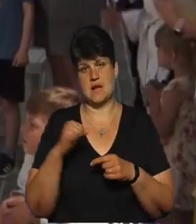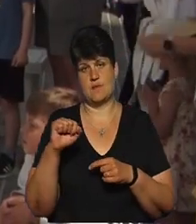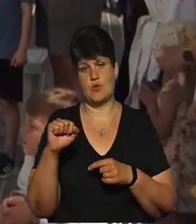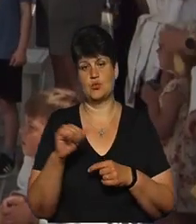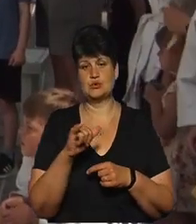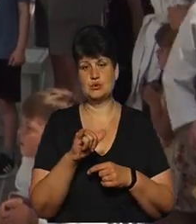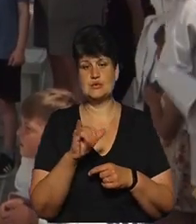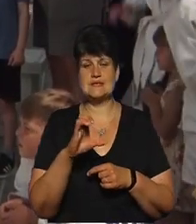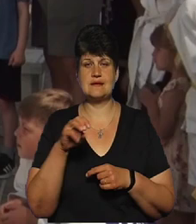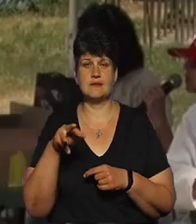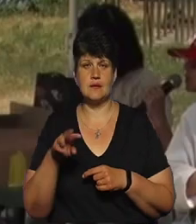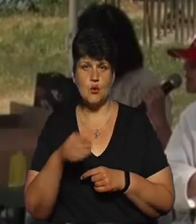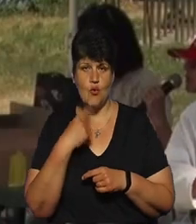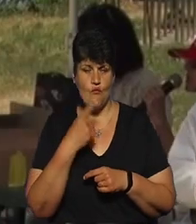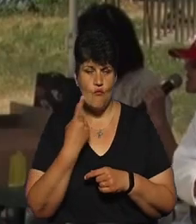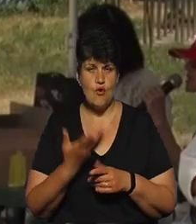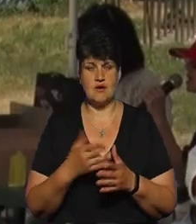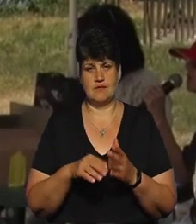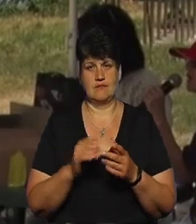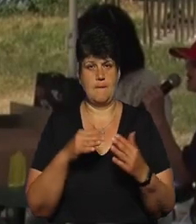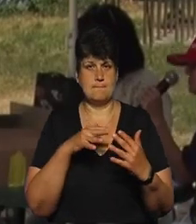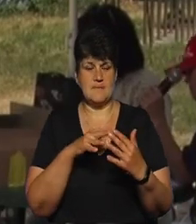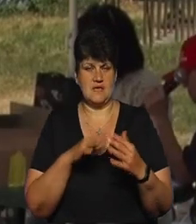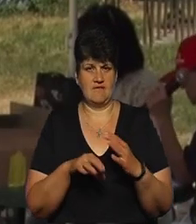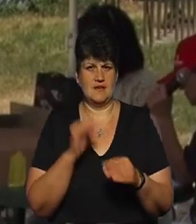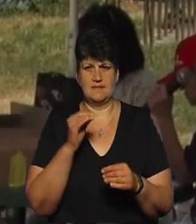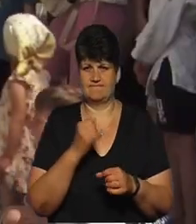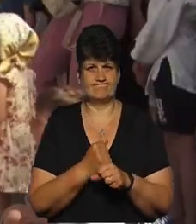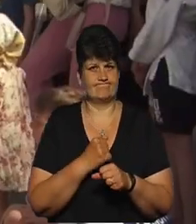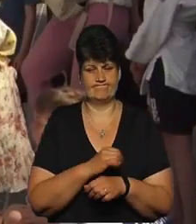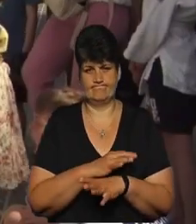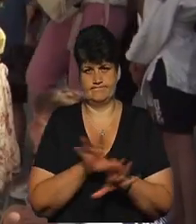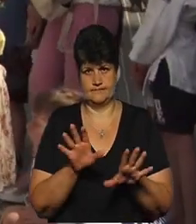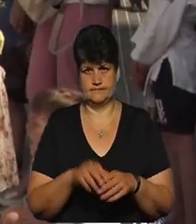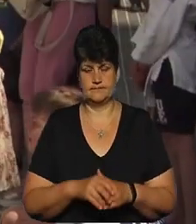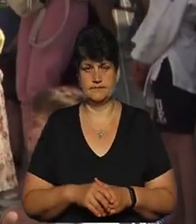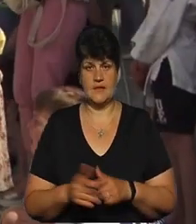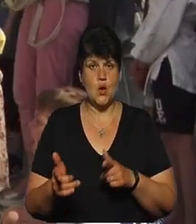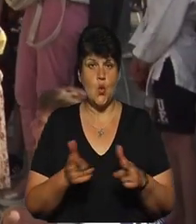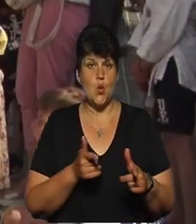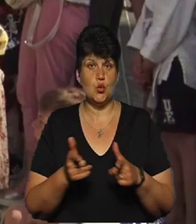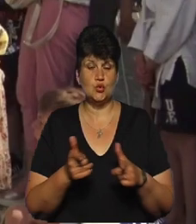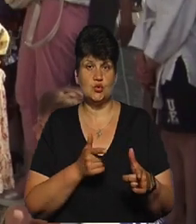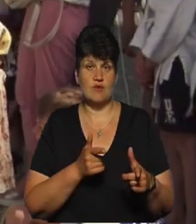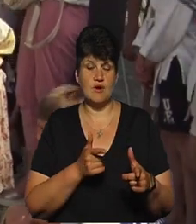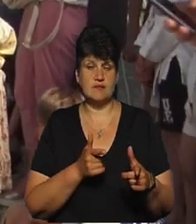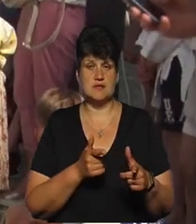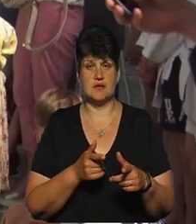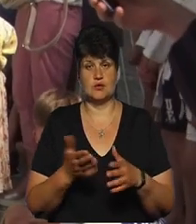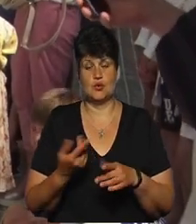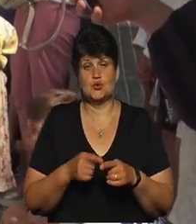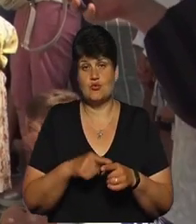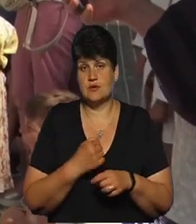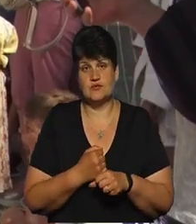каже, стратегія бою, яку обрав для цього поєдинку, не спрацювала. Готувався закинути в партер і допрацьовувати, але